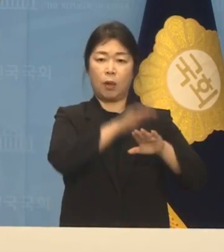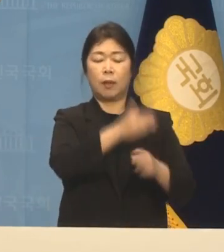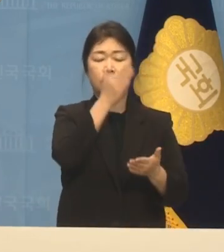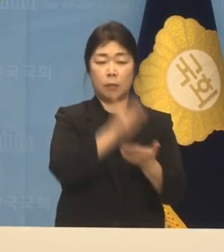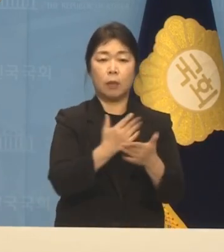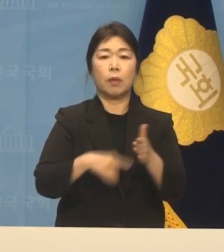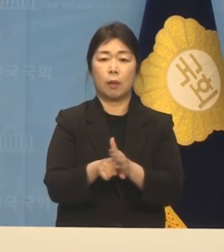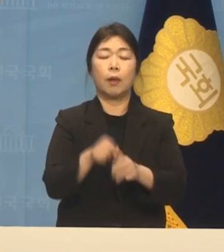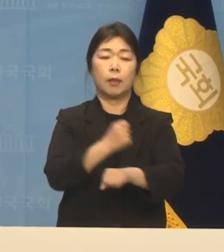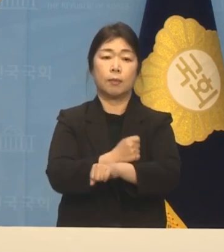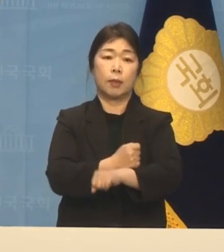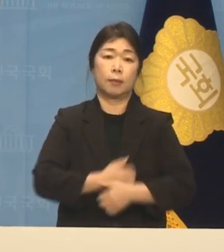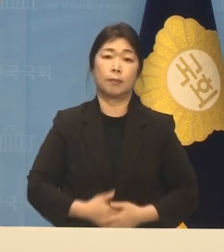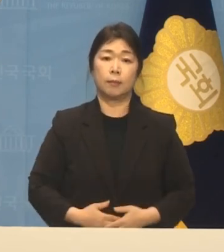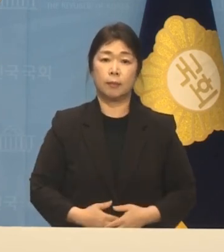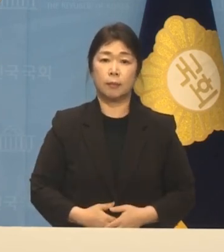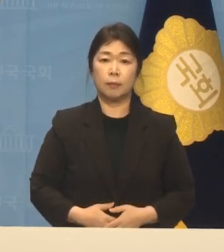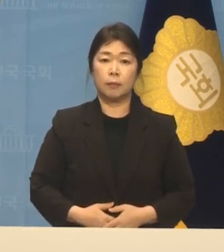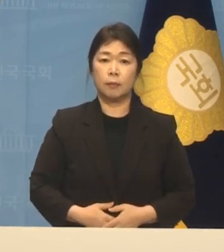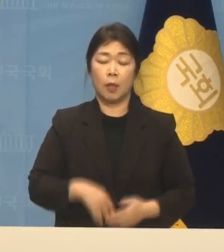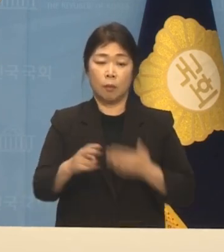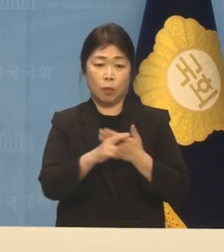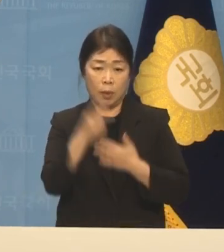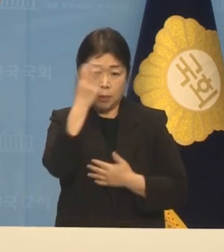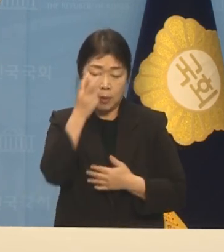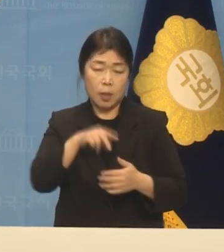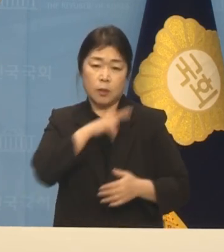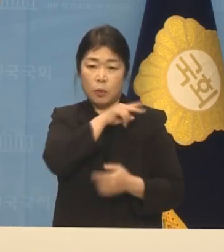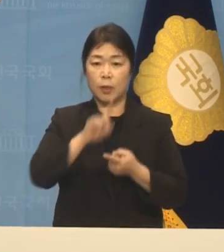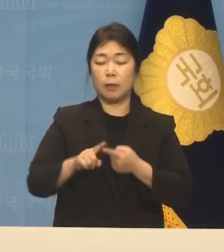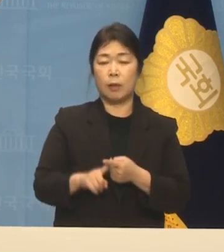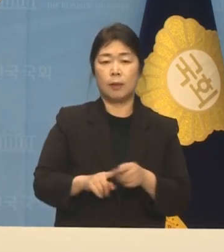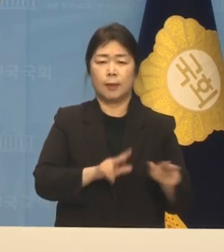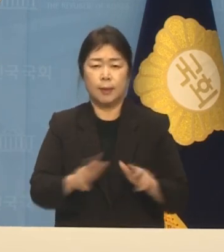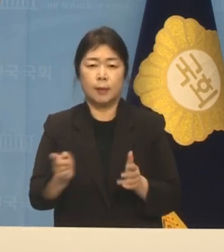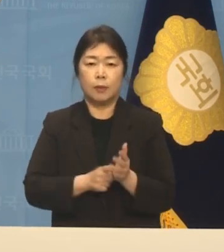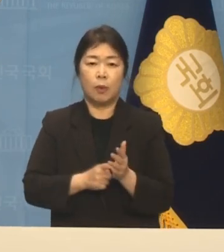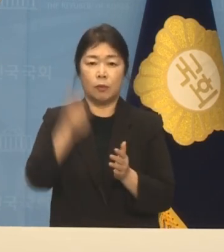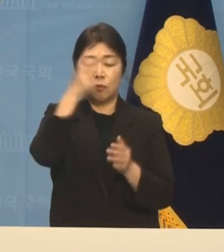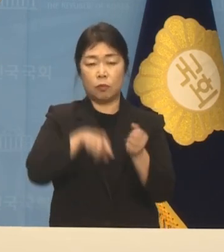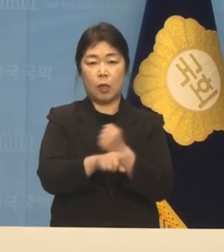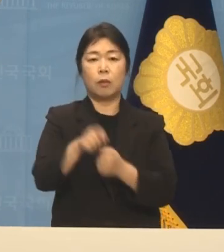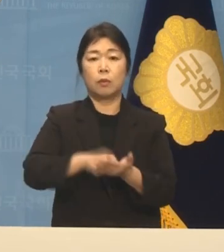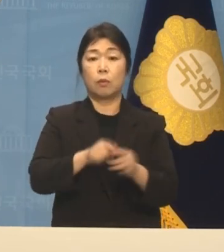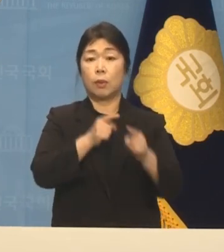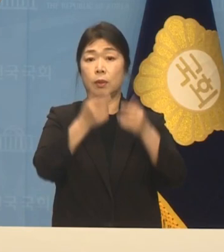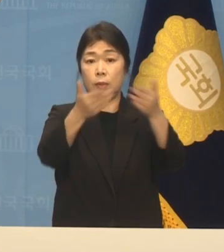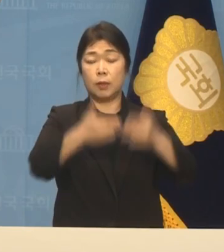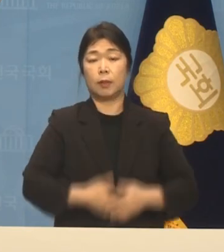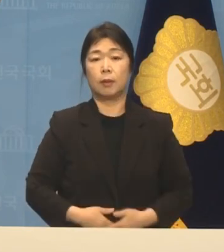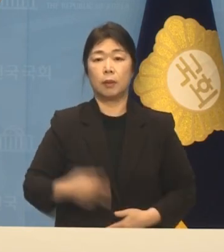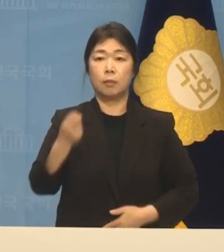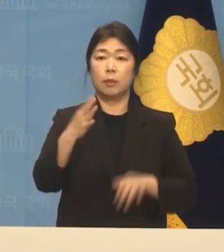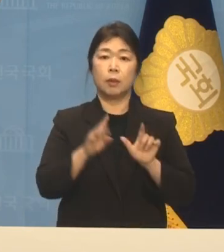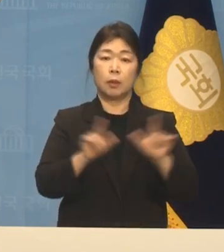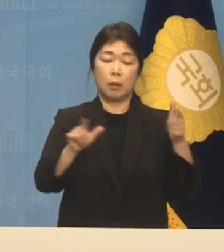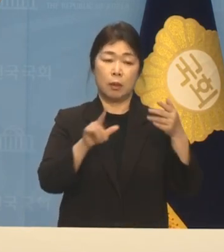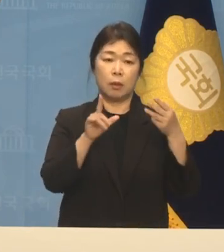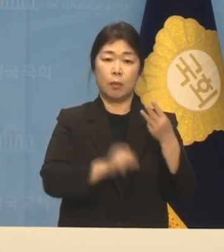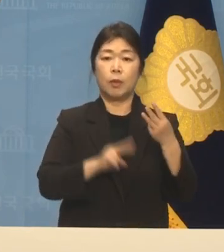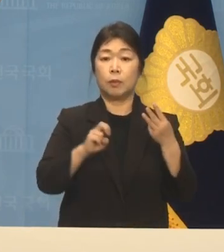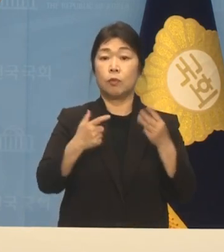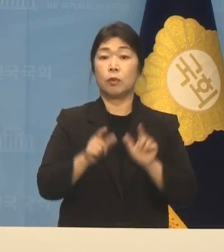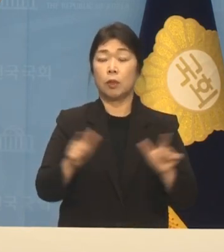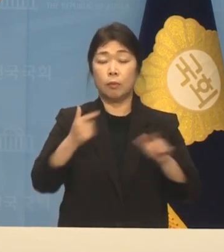하겠습니다. 검찰의 디지털 불법 사찰 의혹에 대한 신속하고 철저한 수사를 촉구합니다. 2024년 3월